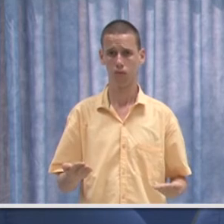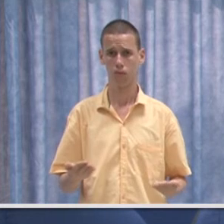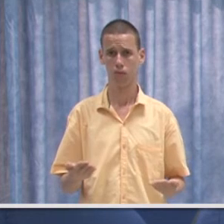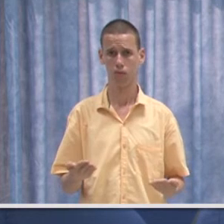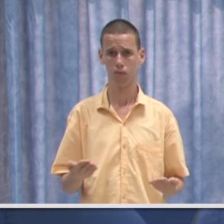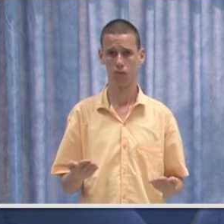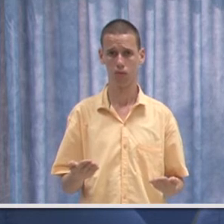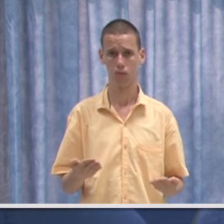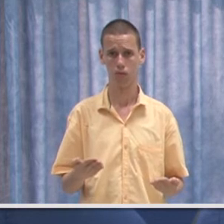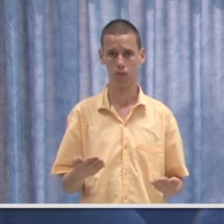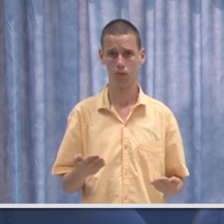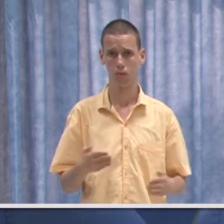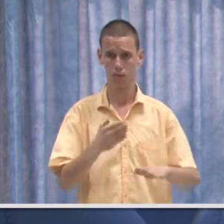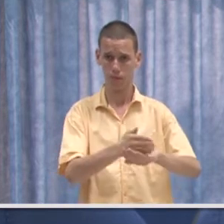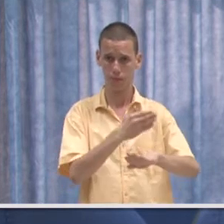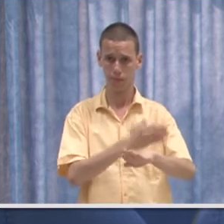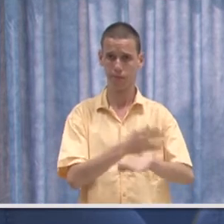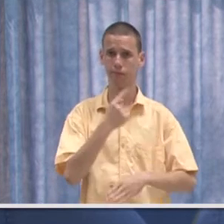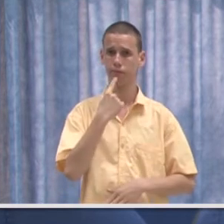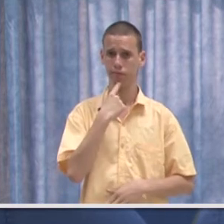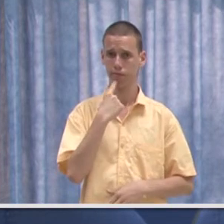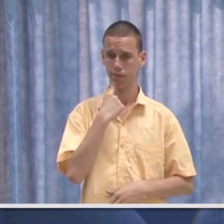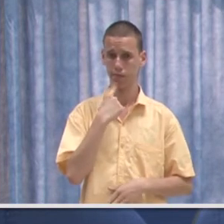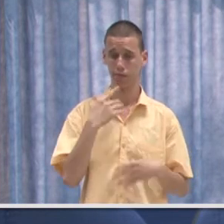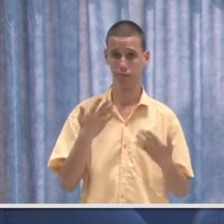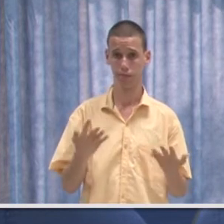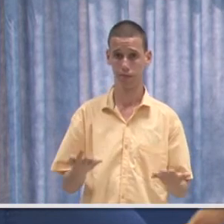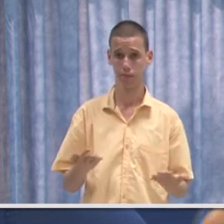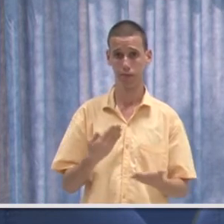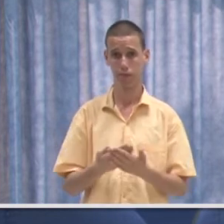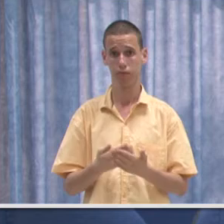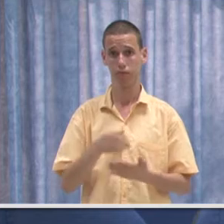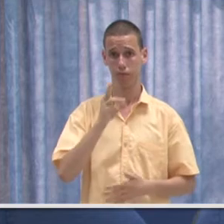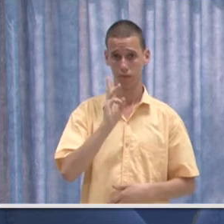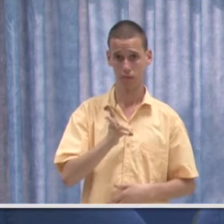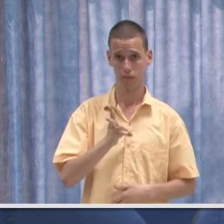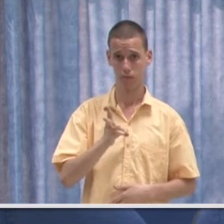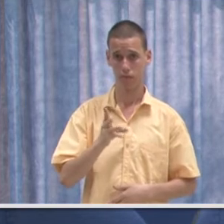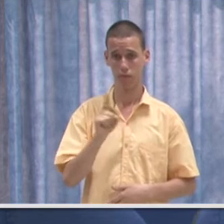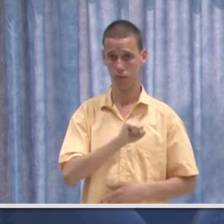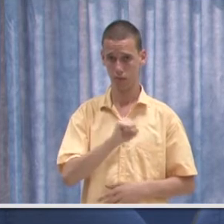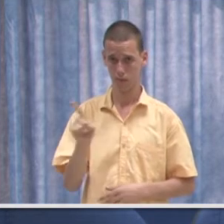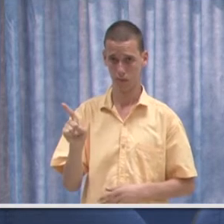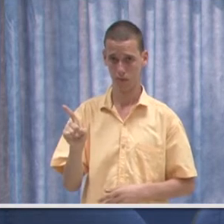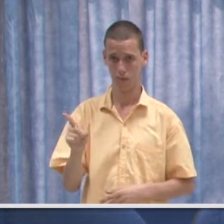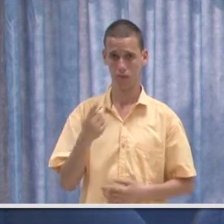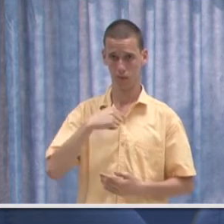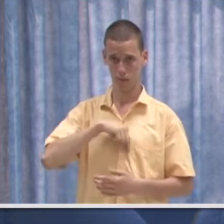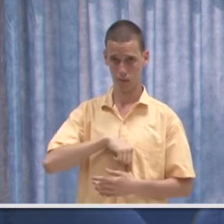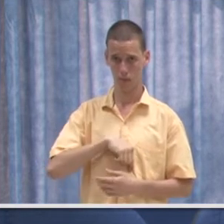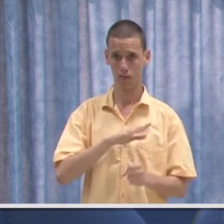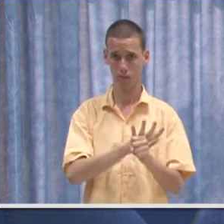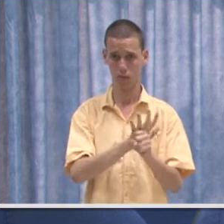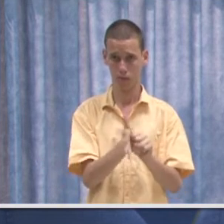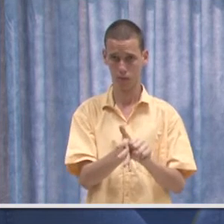dis-moi, tu as essayé de faire quarantaine ces autres? Est-ce qu'il y a une possibilité, ça, spécialement si un monde peut tourner de pays, un CC loi, on peut dire,